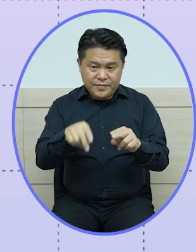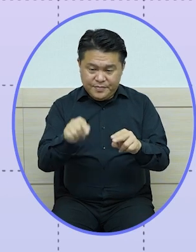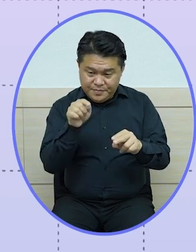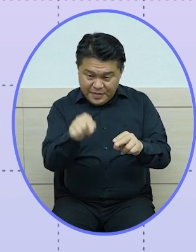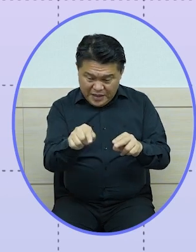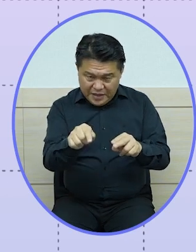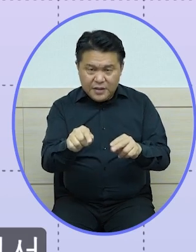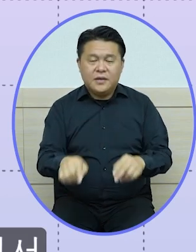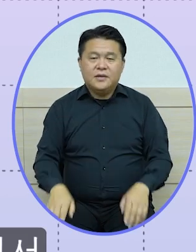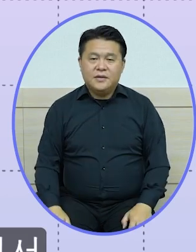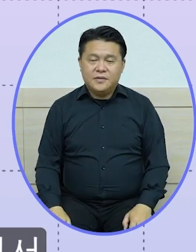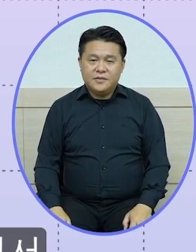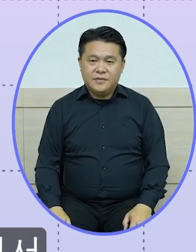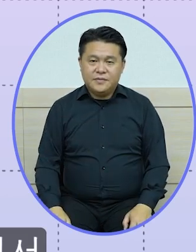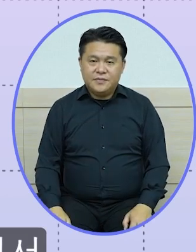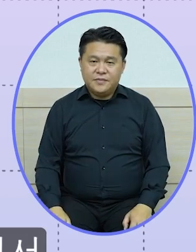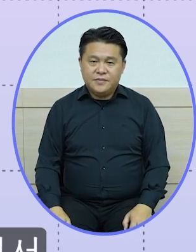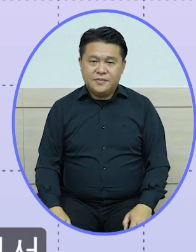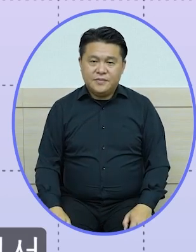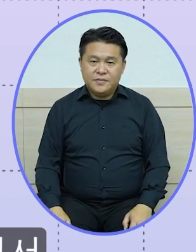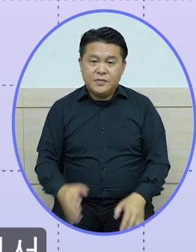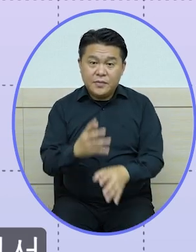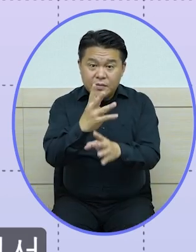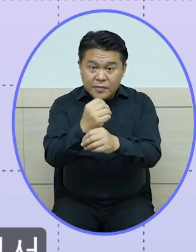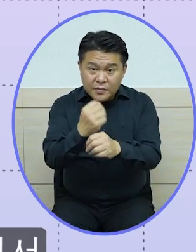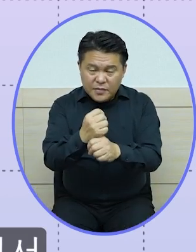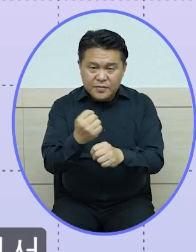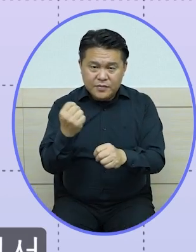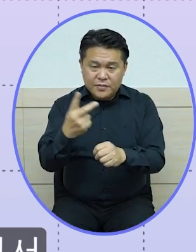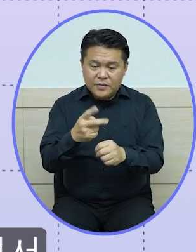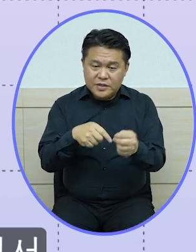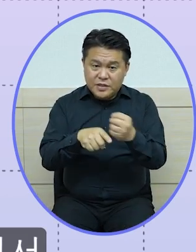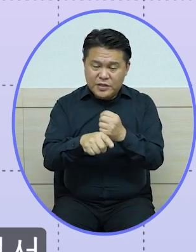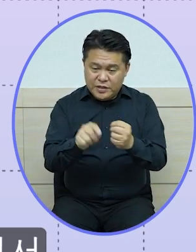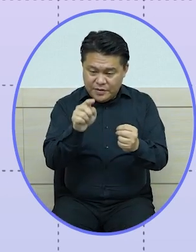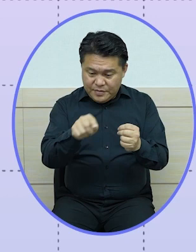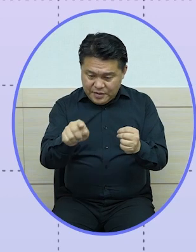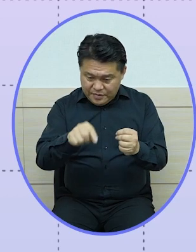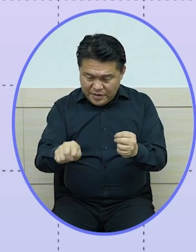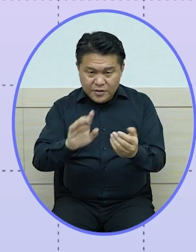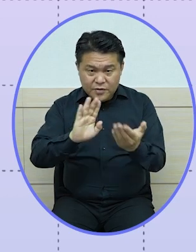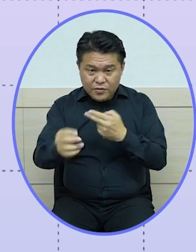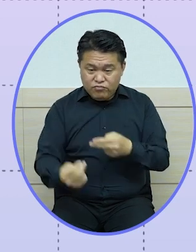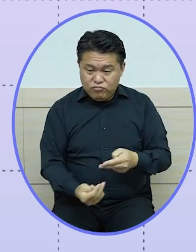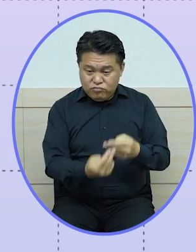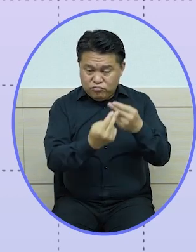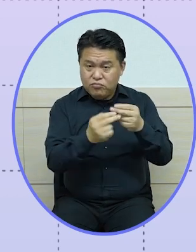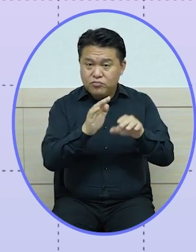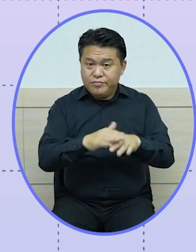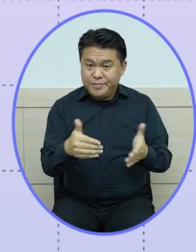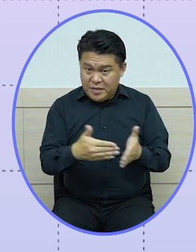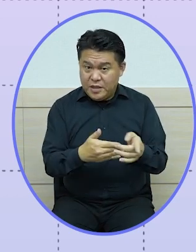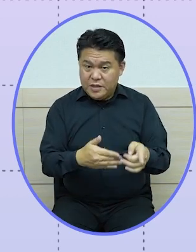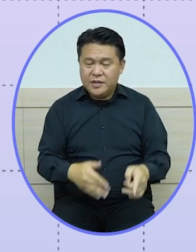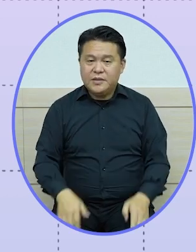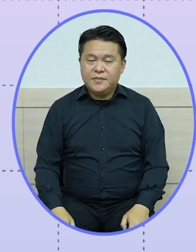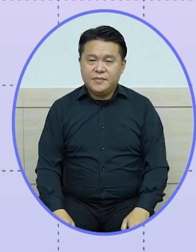다음에 이제 중도 종료하신 날짜와 사유를 선택하셔서 저장을 해주시면 됩니다.